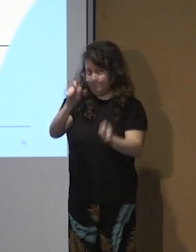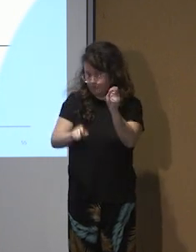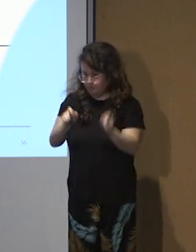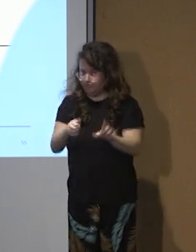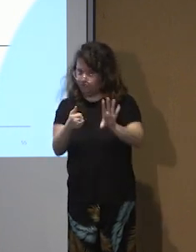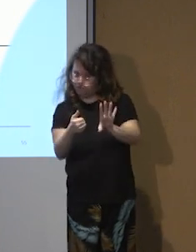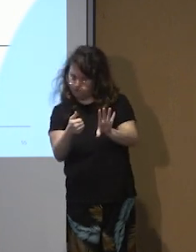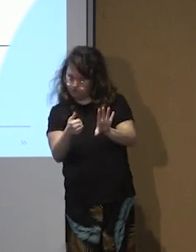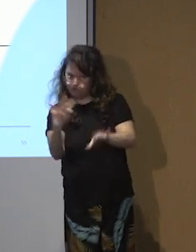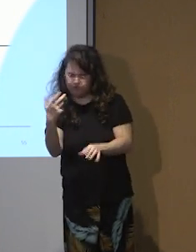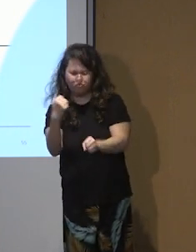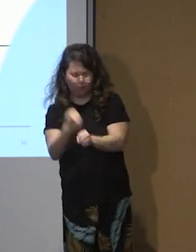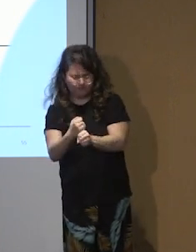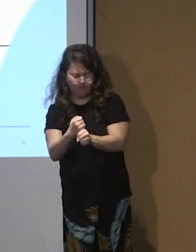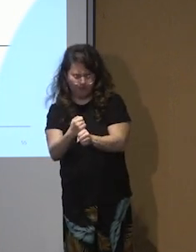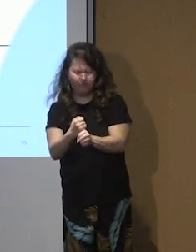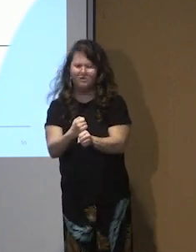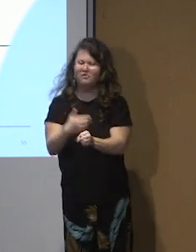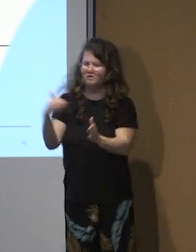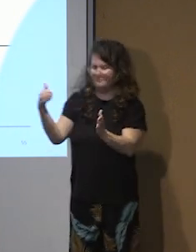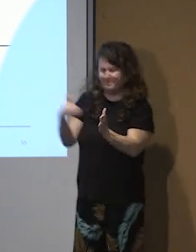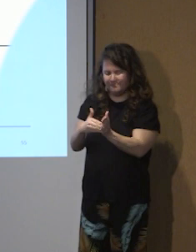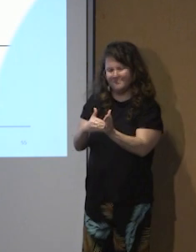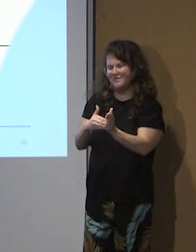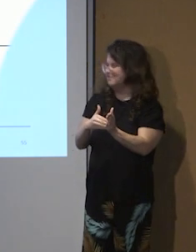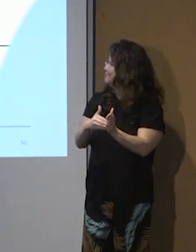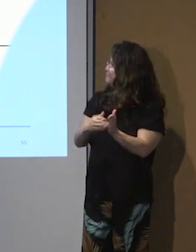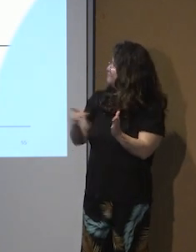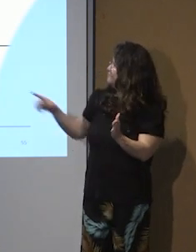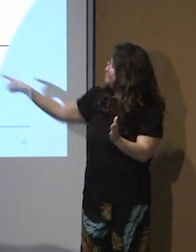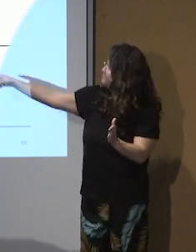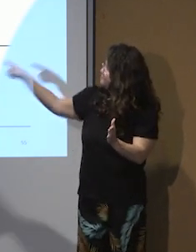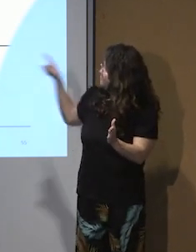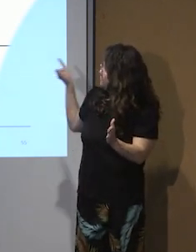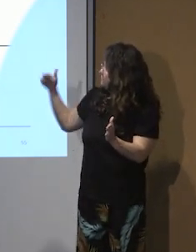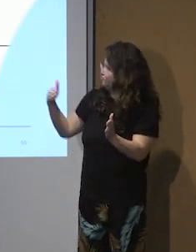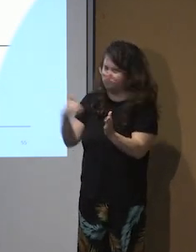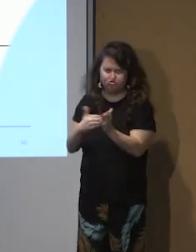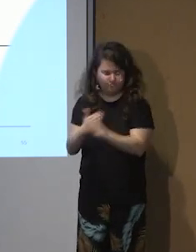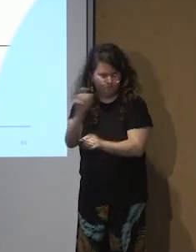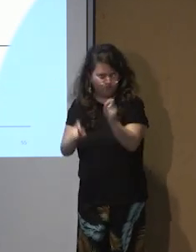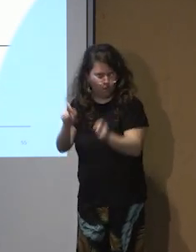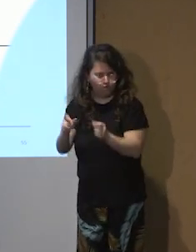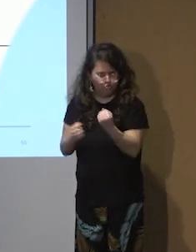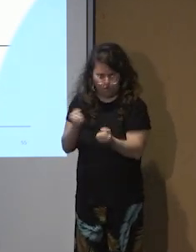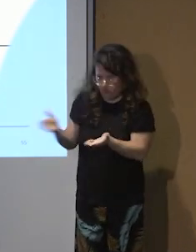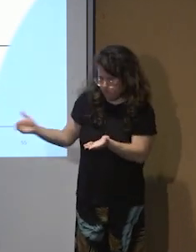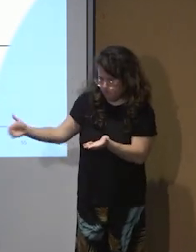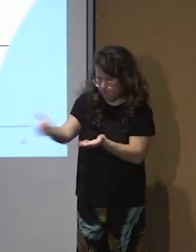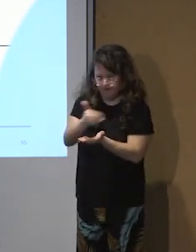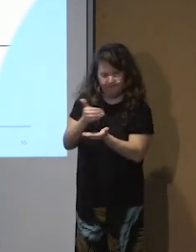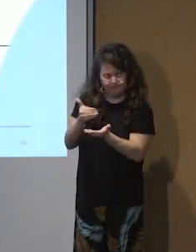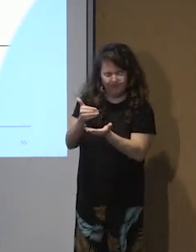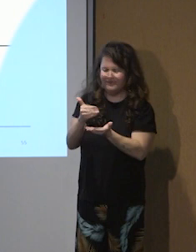de 1203 coureurs qui étaient connus pour avoir de l'arthrose du genou. Et à chaque fois, donc, il y a eu une échelle de douleur qui a